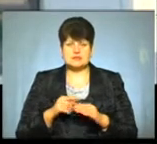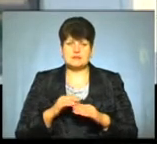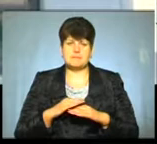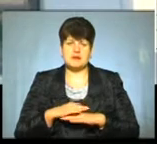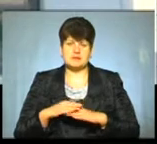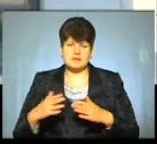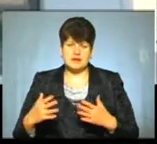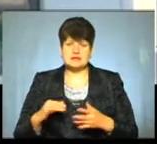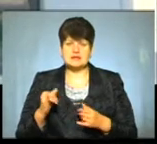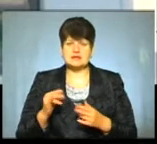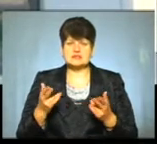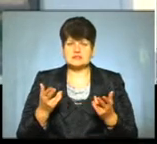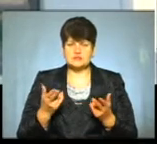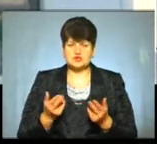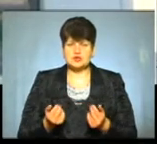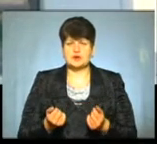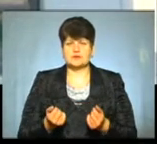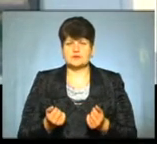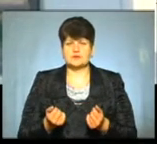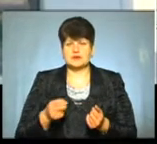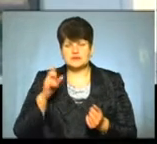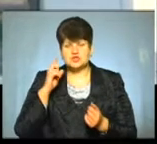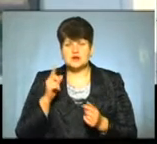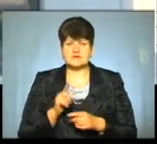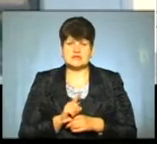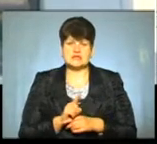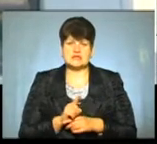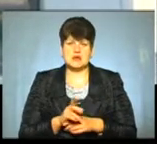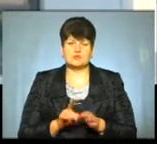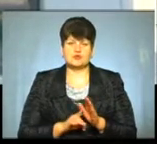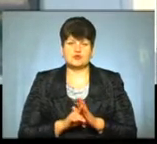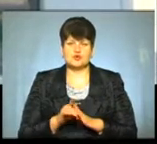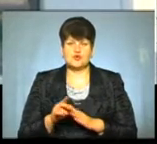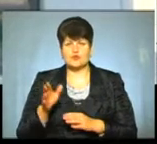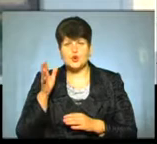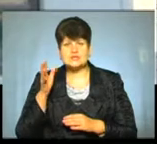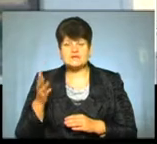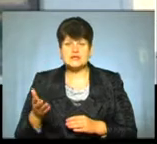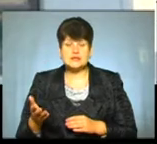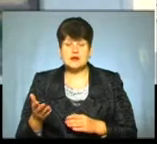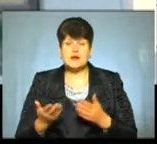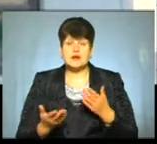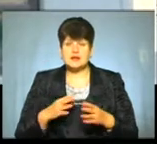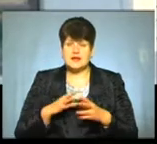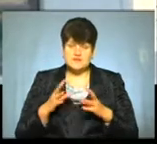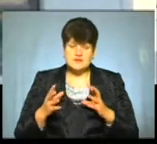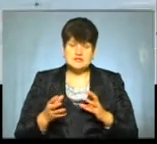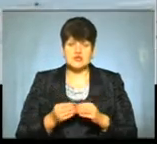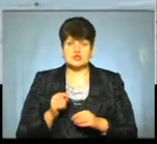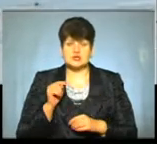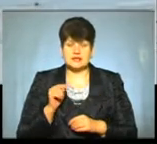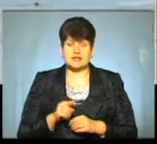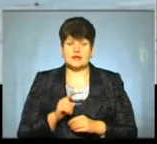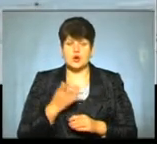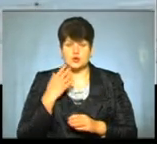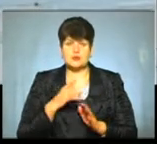ми викладаємо, ну і, звичайно ж, державний стандарт початкової освіти. Але все ж таки,